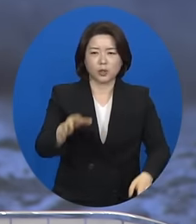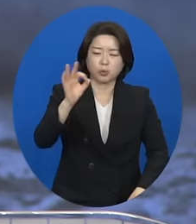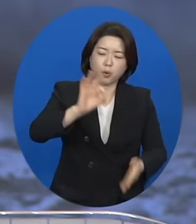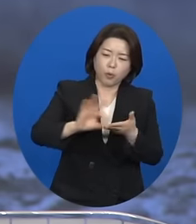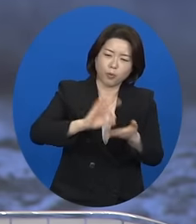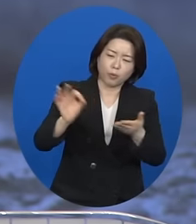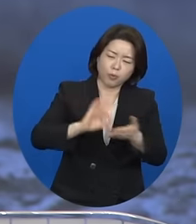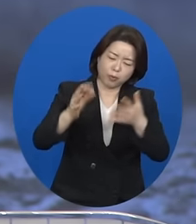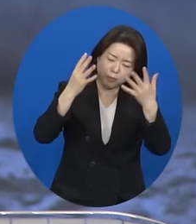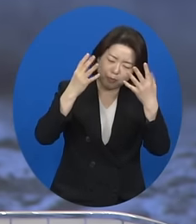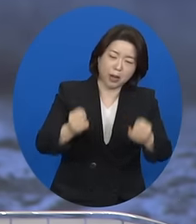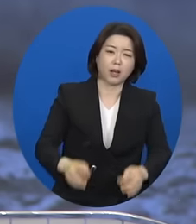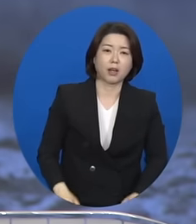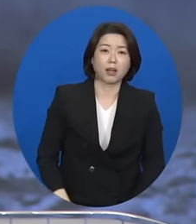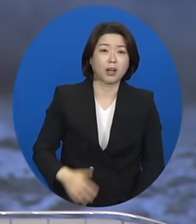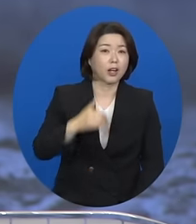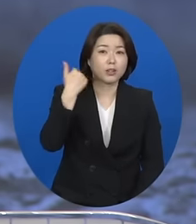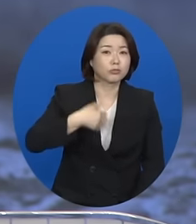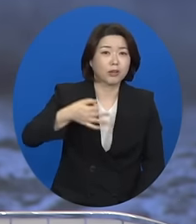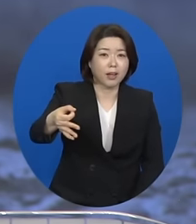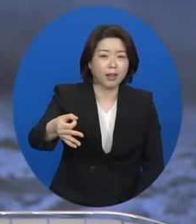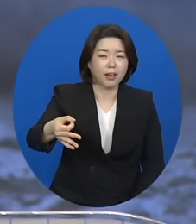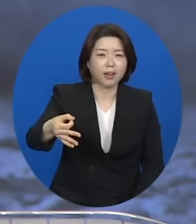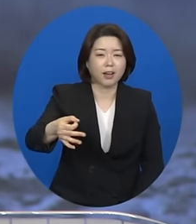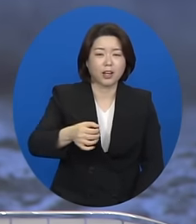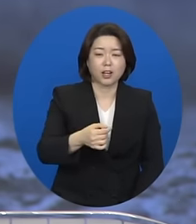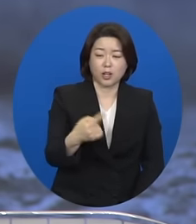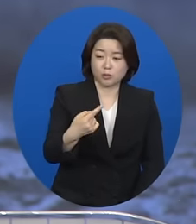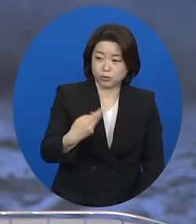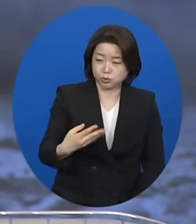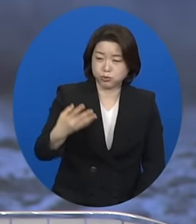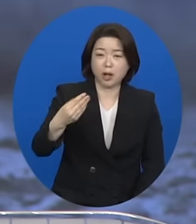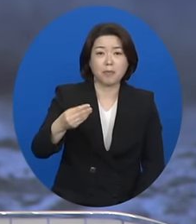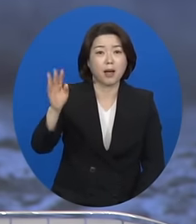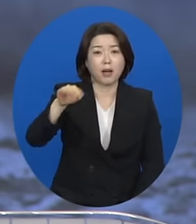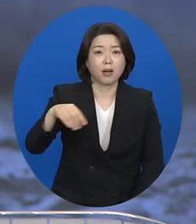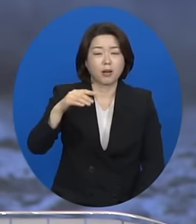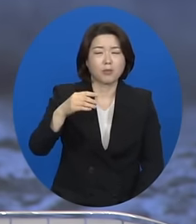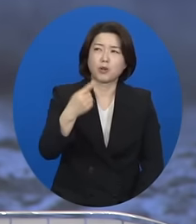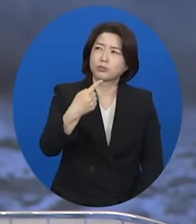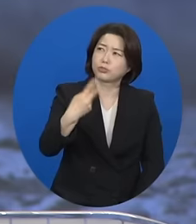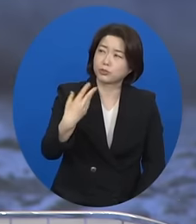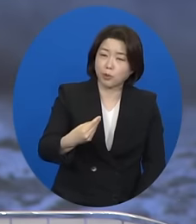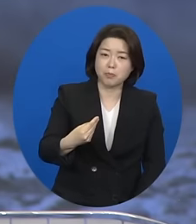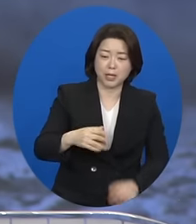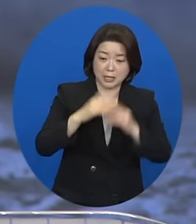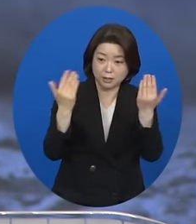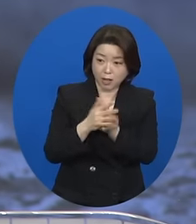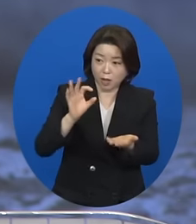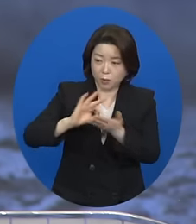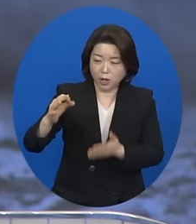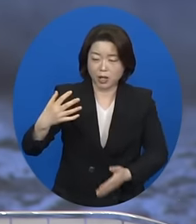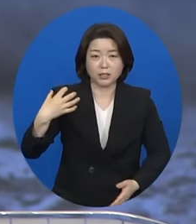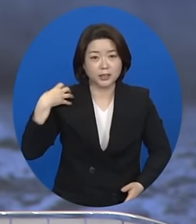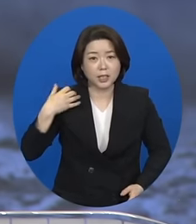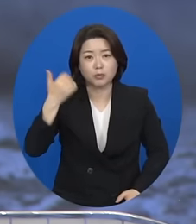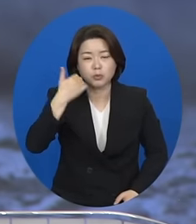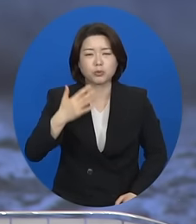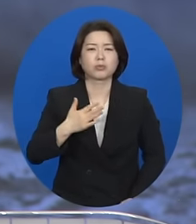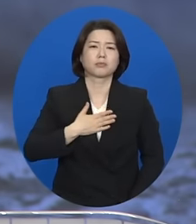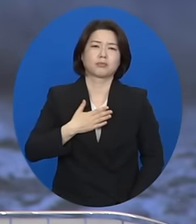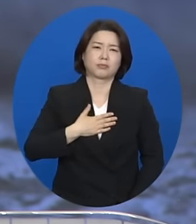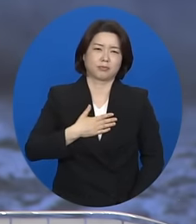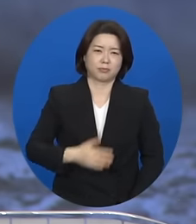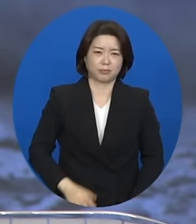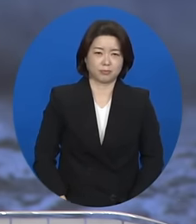내야 돼요 제가 내야 되는 거예요 수만 불을 그 우리로게 하면 수천만 원을 내야 되는 겁니다 아 이것을 어떻게 되나 뭐 돈도